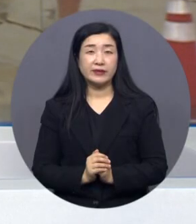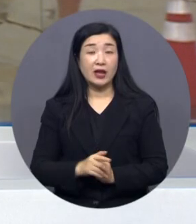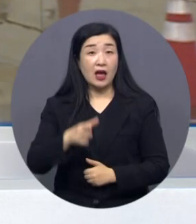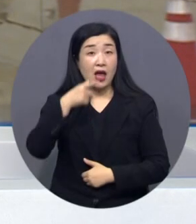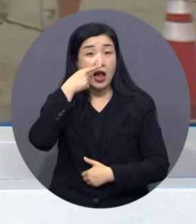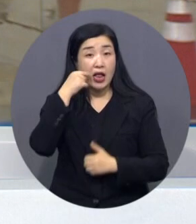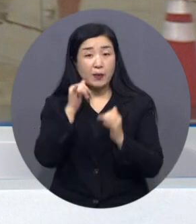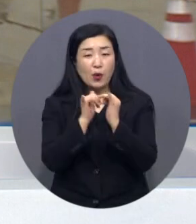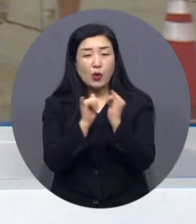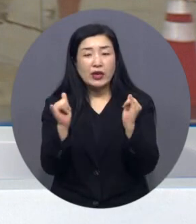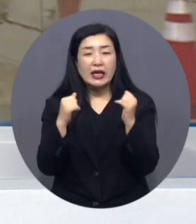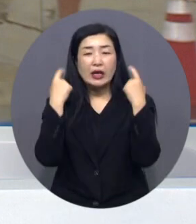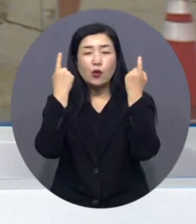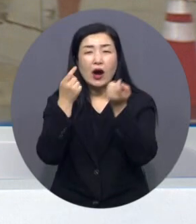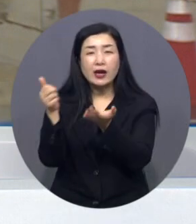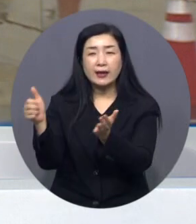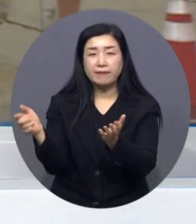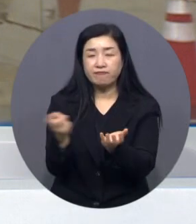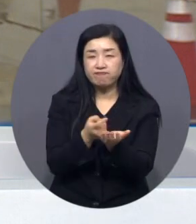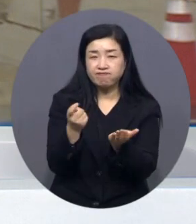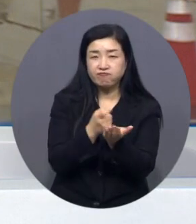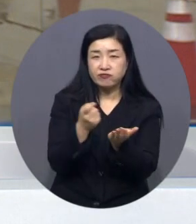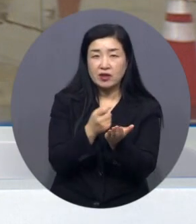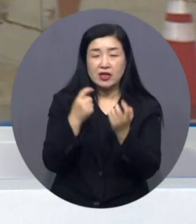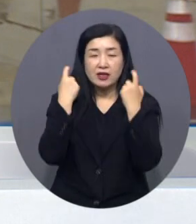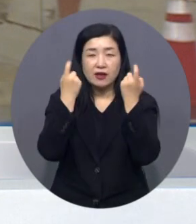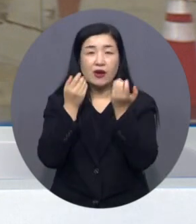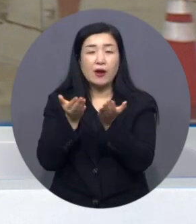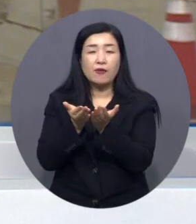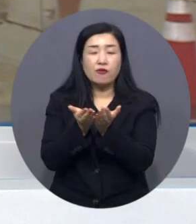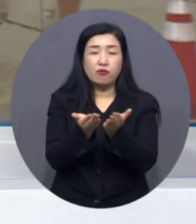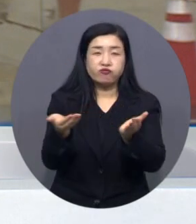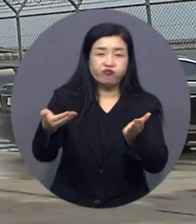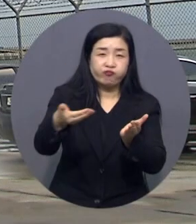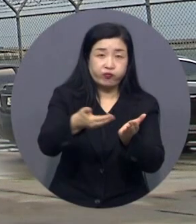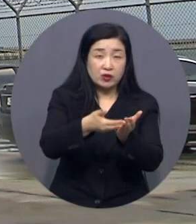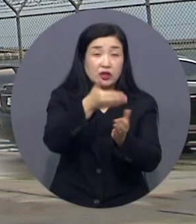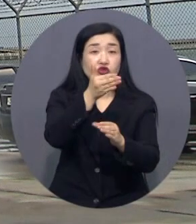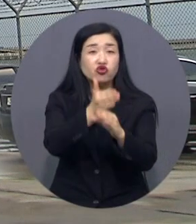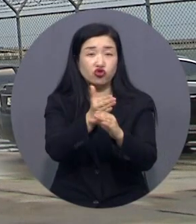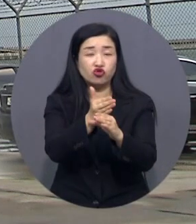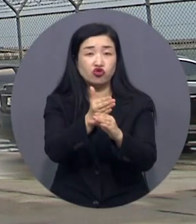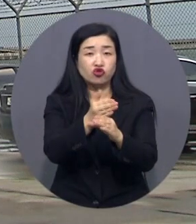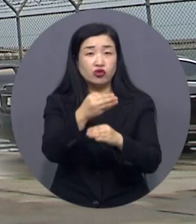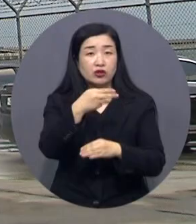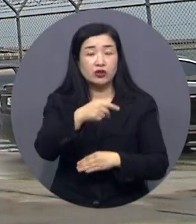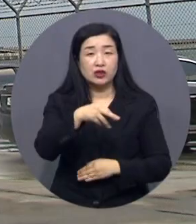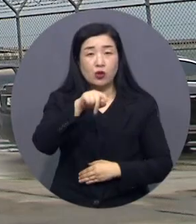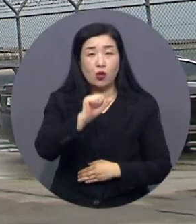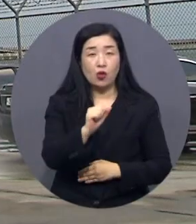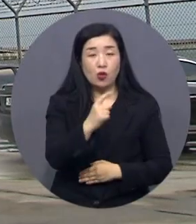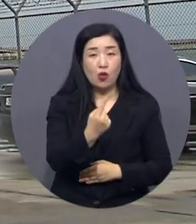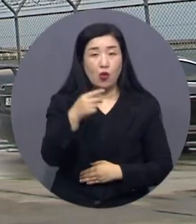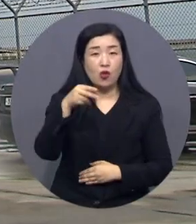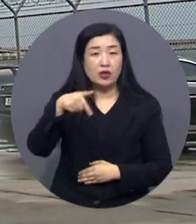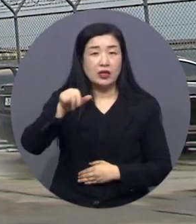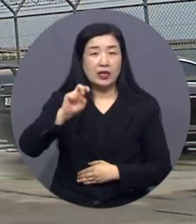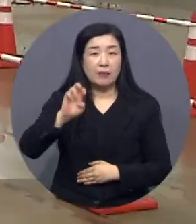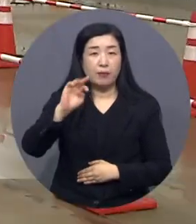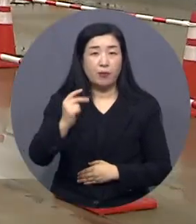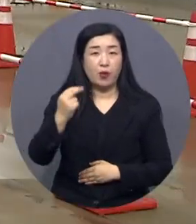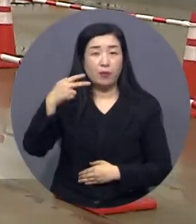일본인 관광객을 실은 크루즈선이 잇따라 제주에 입항합니다. 제주도에 따르면 르 솔레알호와 니폰